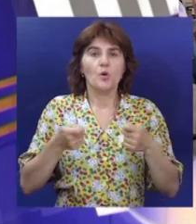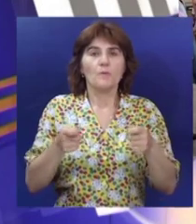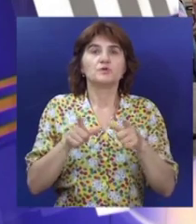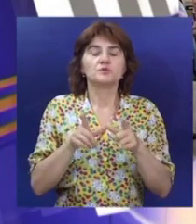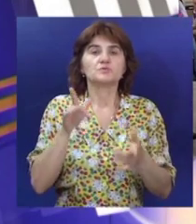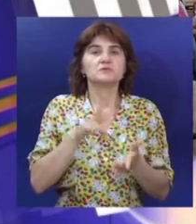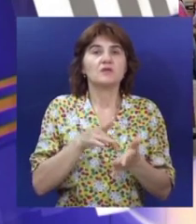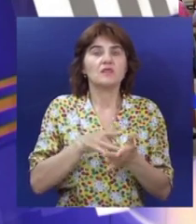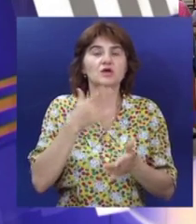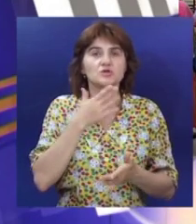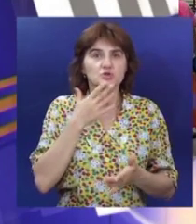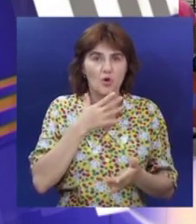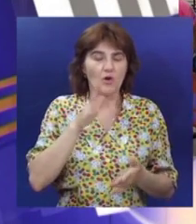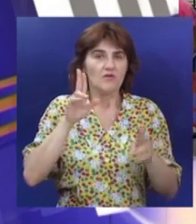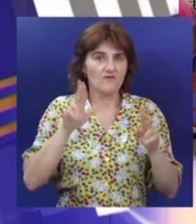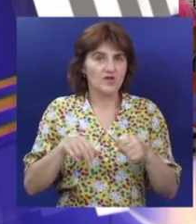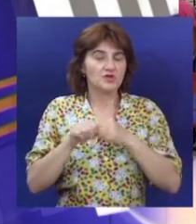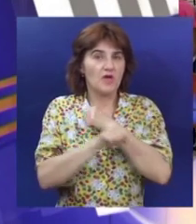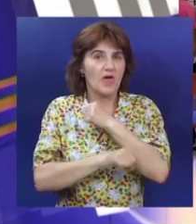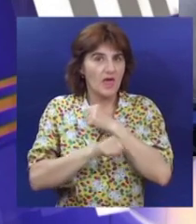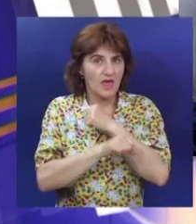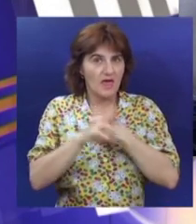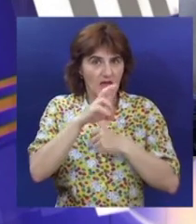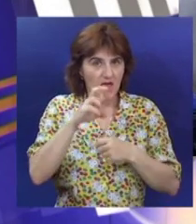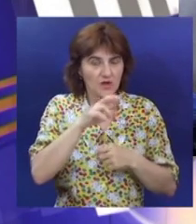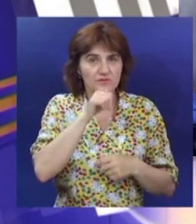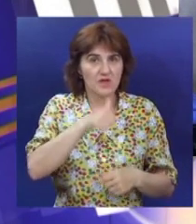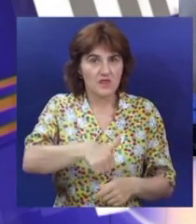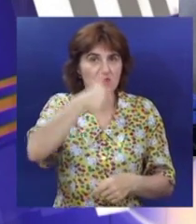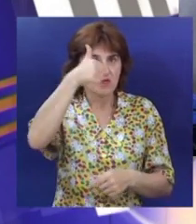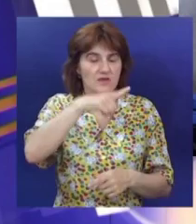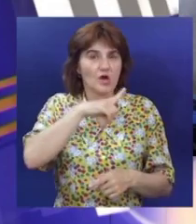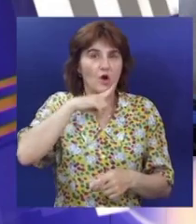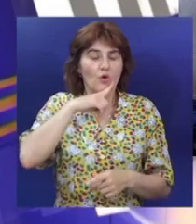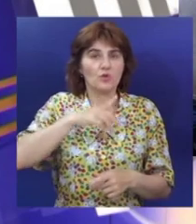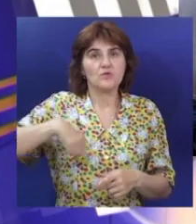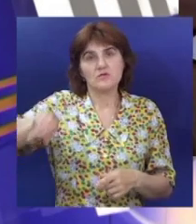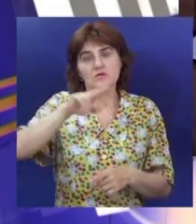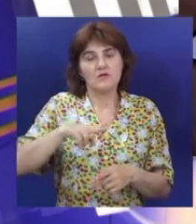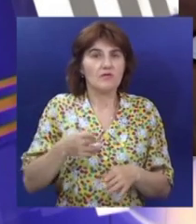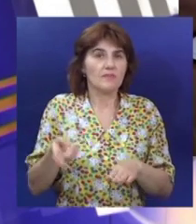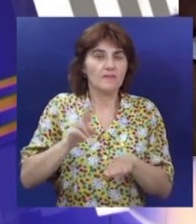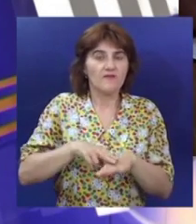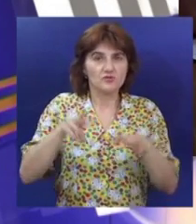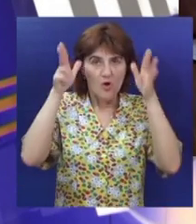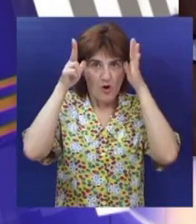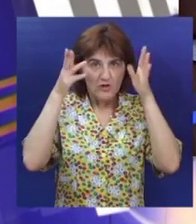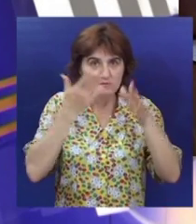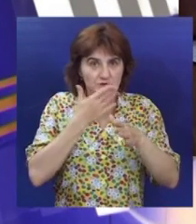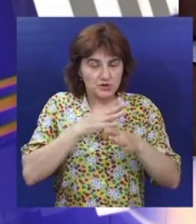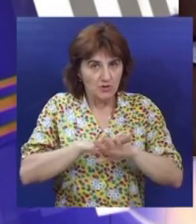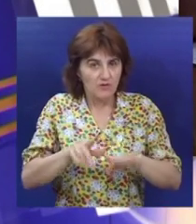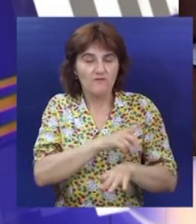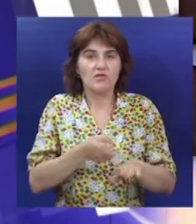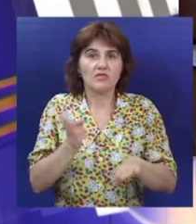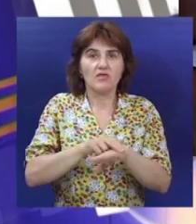Upis u srednje škole počeo je danas. Ekonomska škola Bosa Milićević jedna je od škola za koju su bivši osnovnoškolci